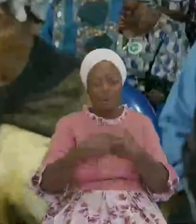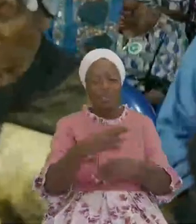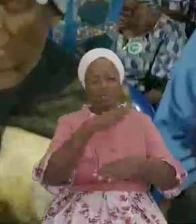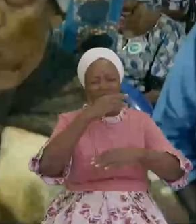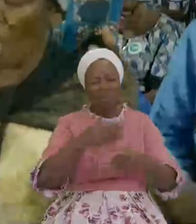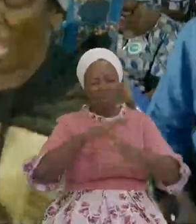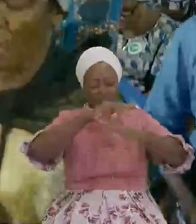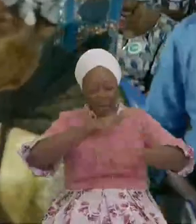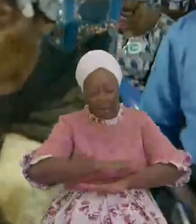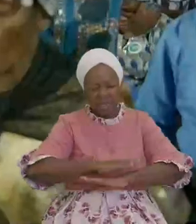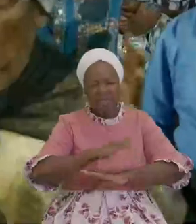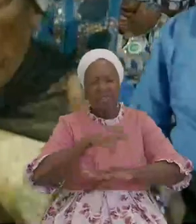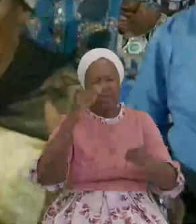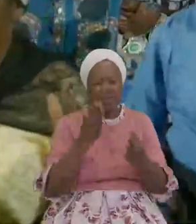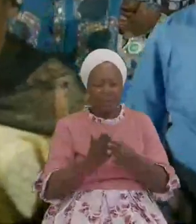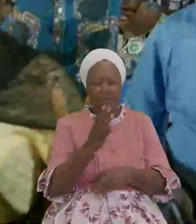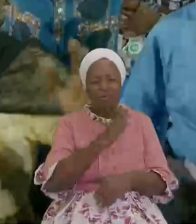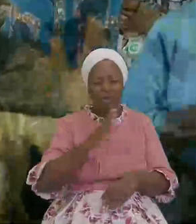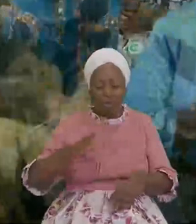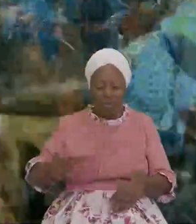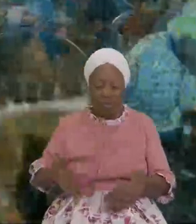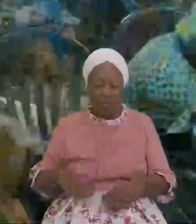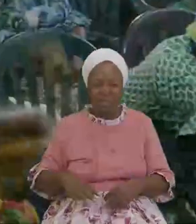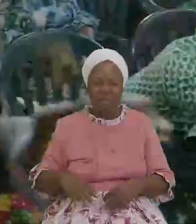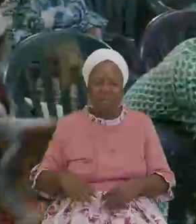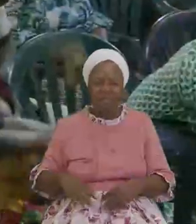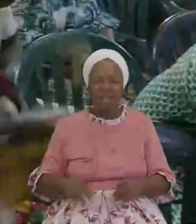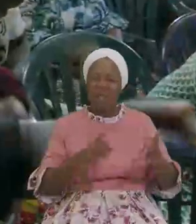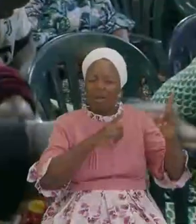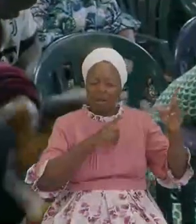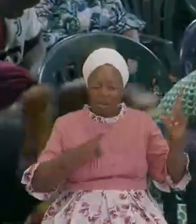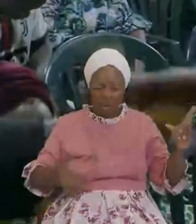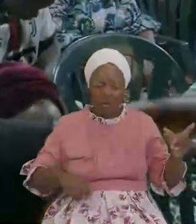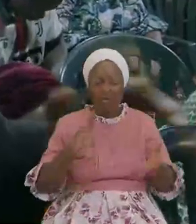qui viennent pour le repos et la restauration à travers Christ.